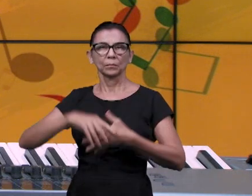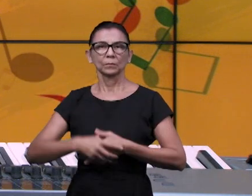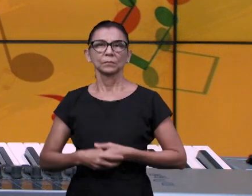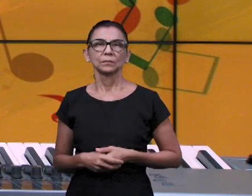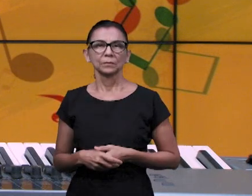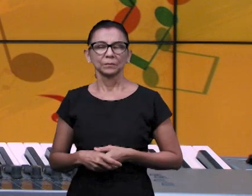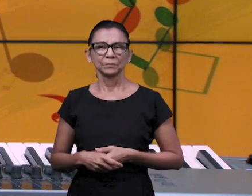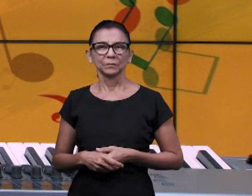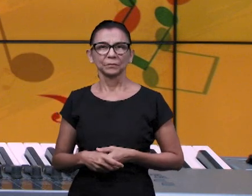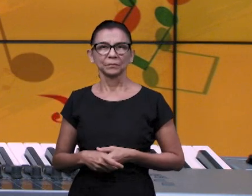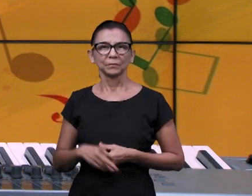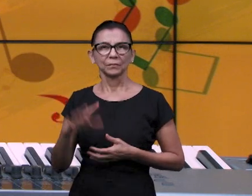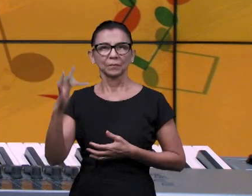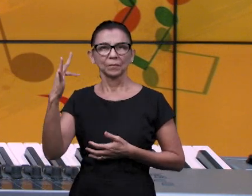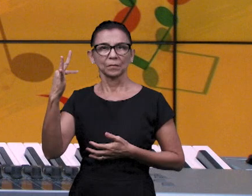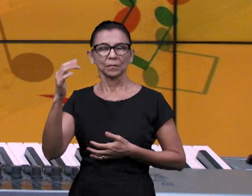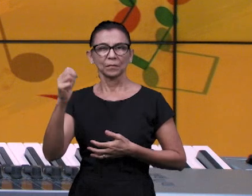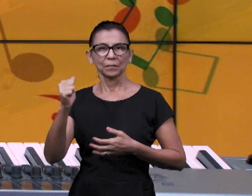Fa naturel,